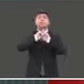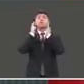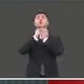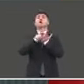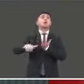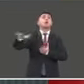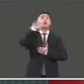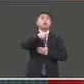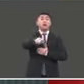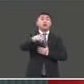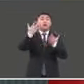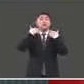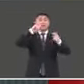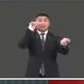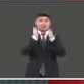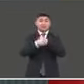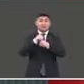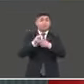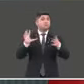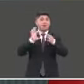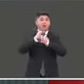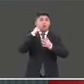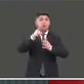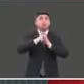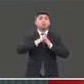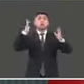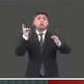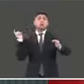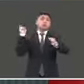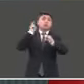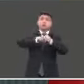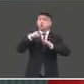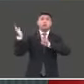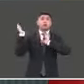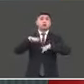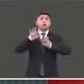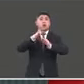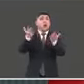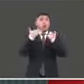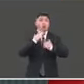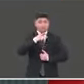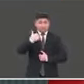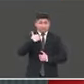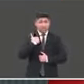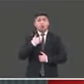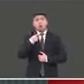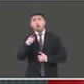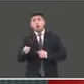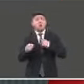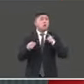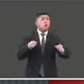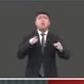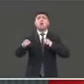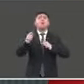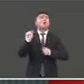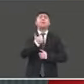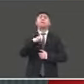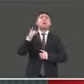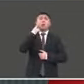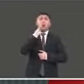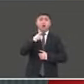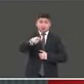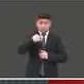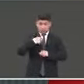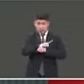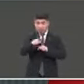iklim değişikliğine bağlı büyük göçlerin arifesinde iken bizim şu veya bu mülahazasıyla böyle